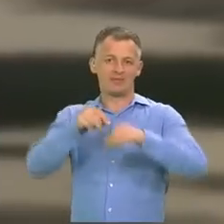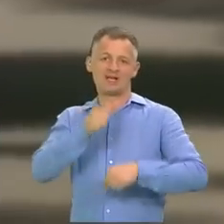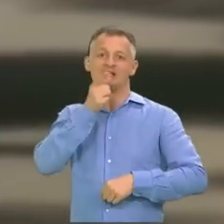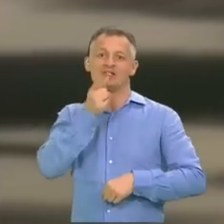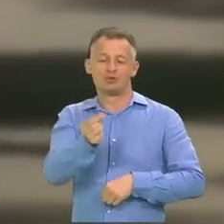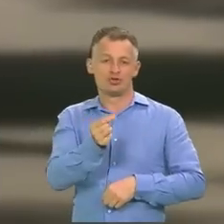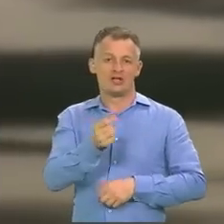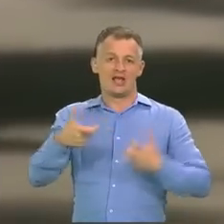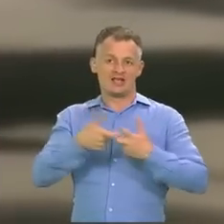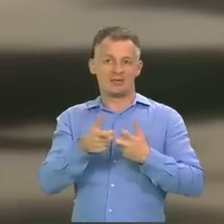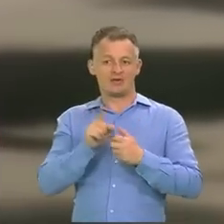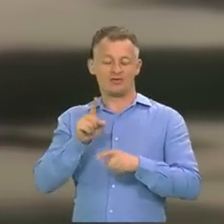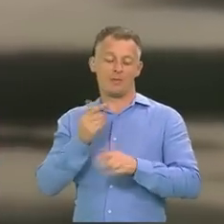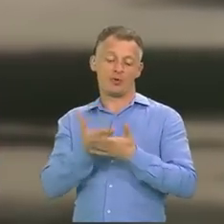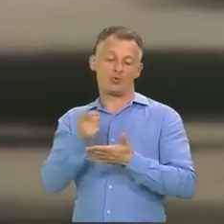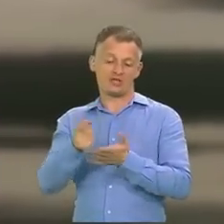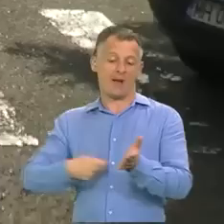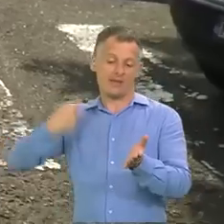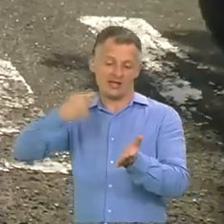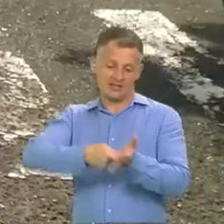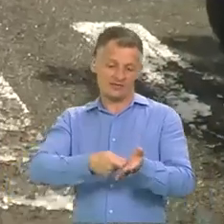de la examen și ar fi plătit pentru ele.